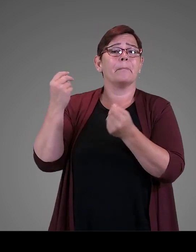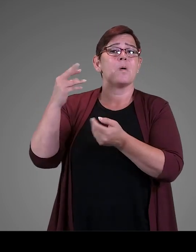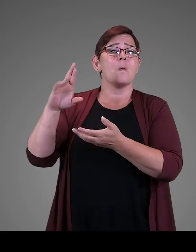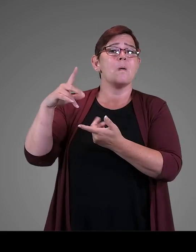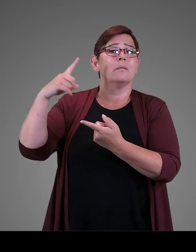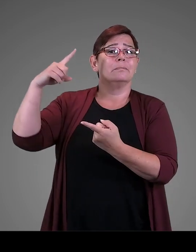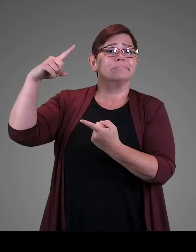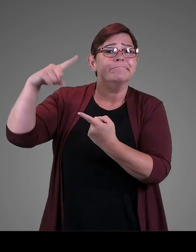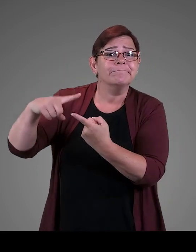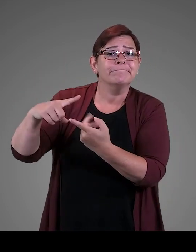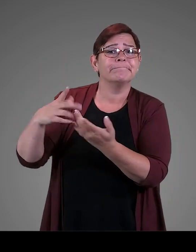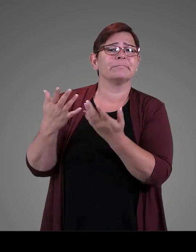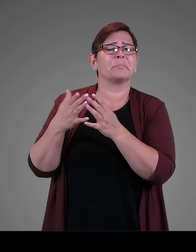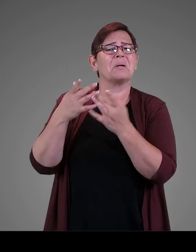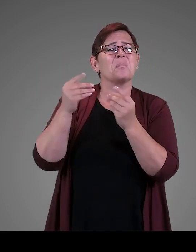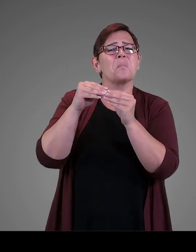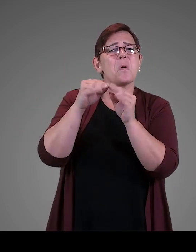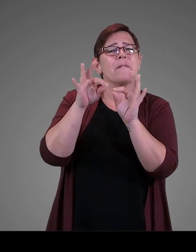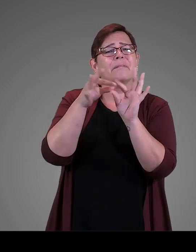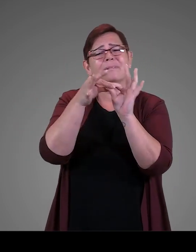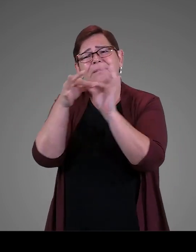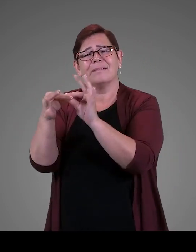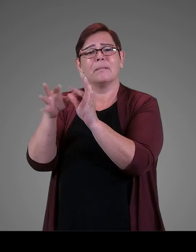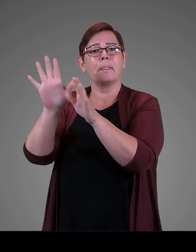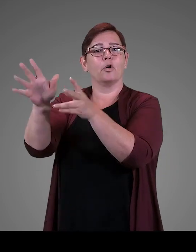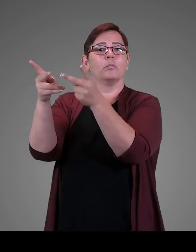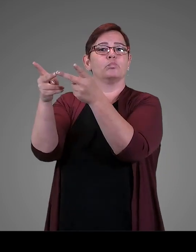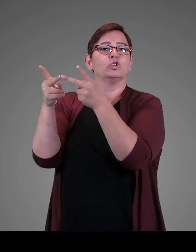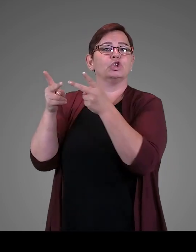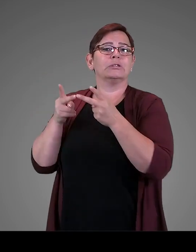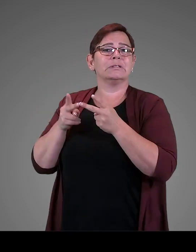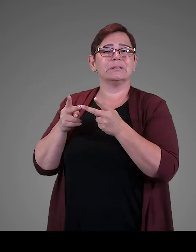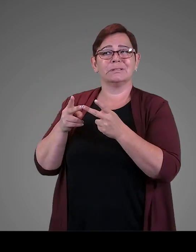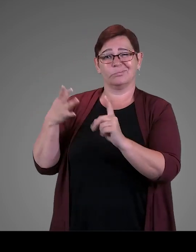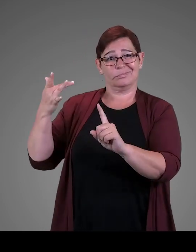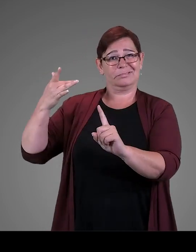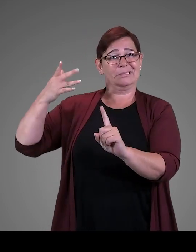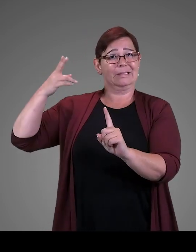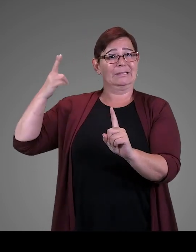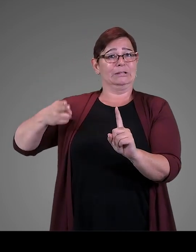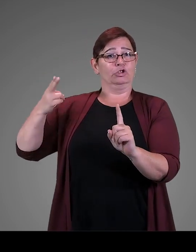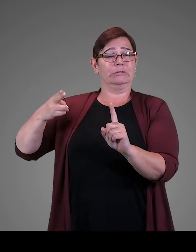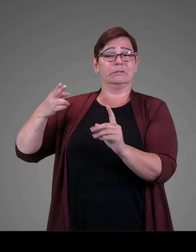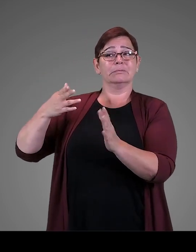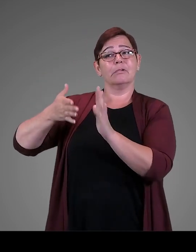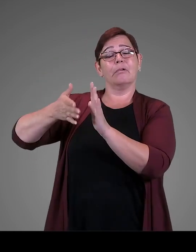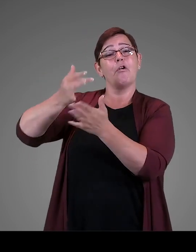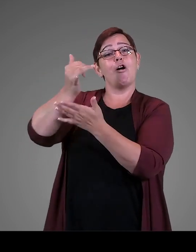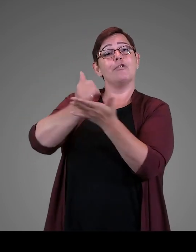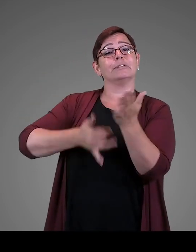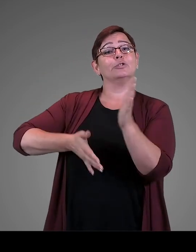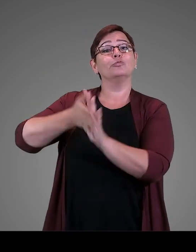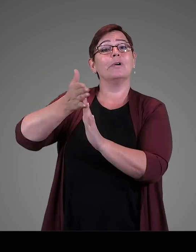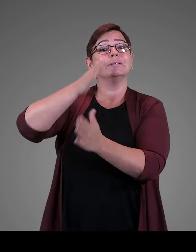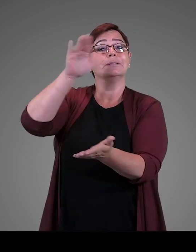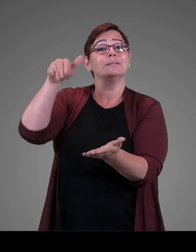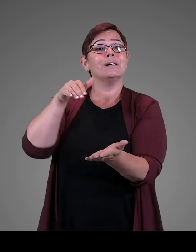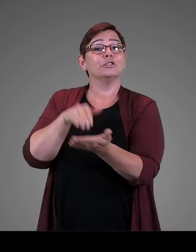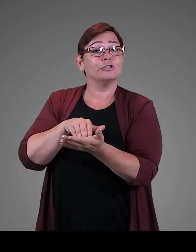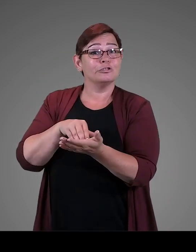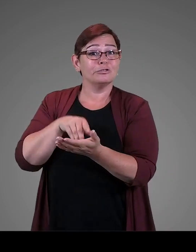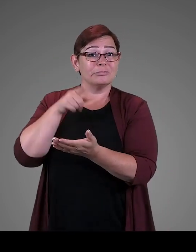reprocher, par exemple, d'avoir mené des actions? C'était pas tant au niveau de la programmation ou la décélération, c'était vraiment par rapport